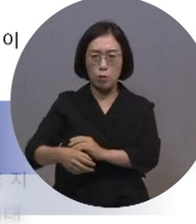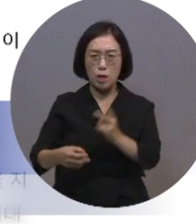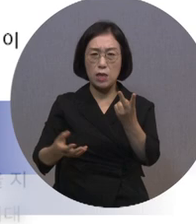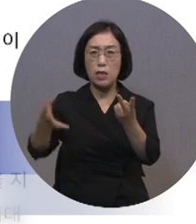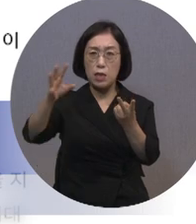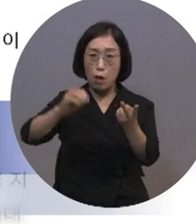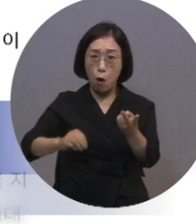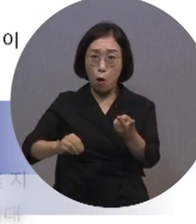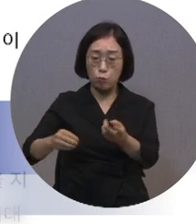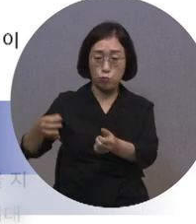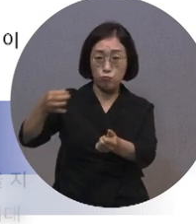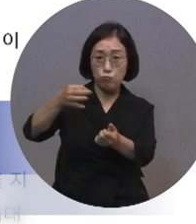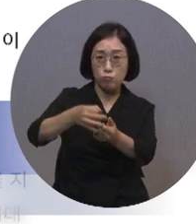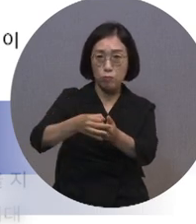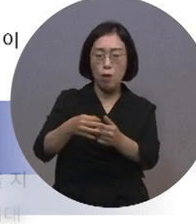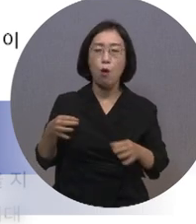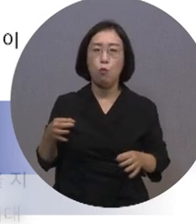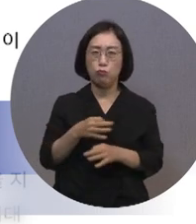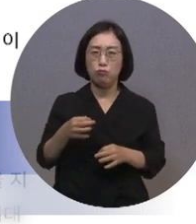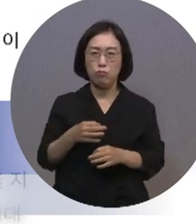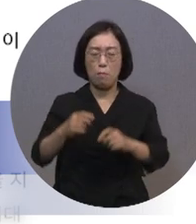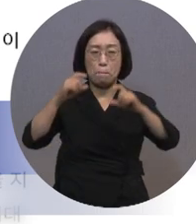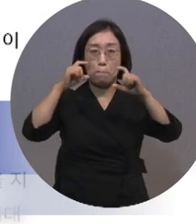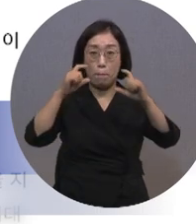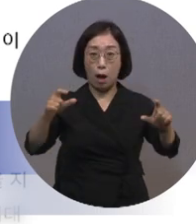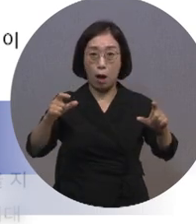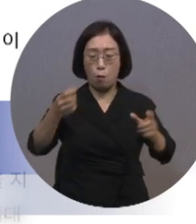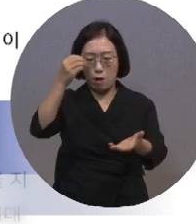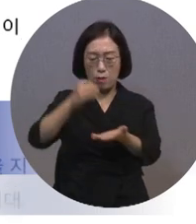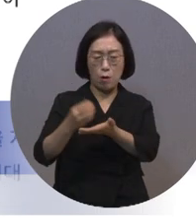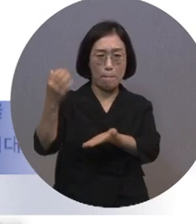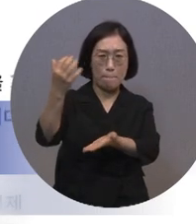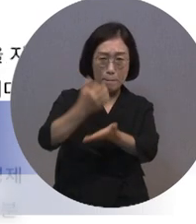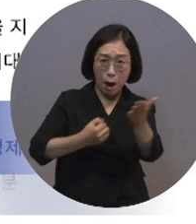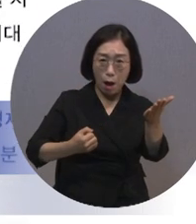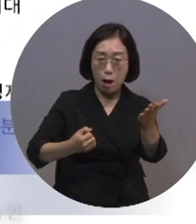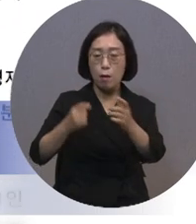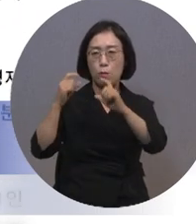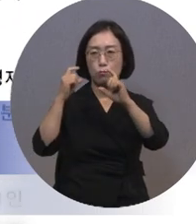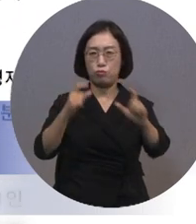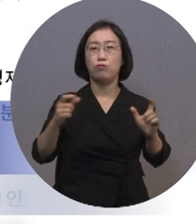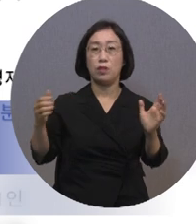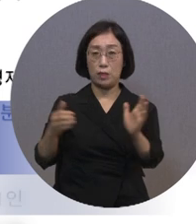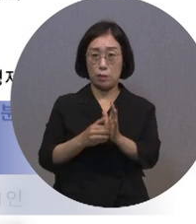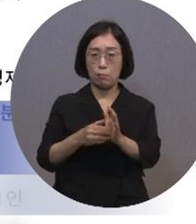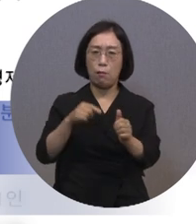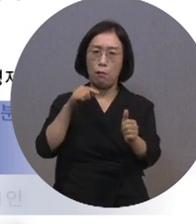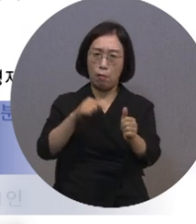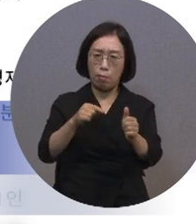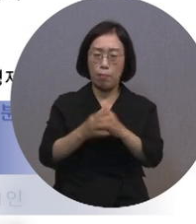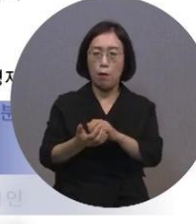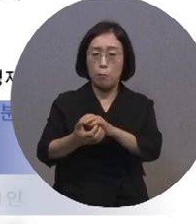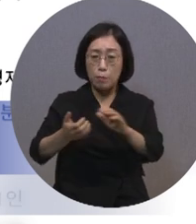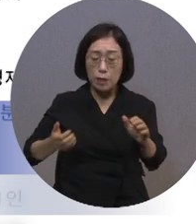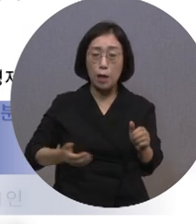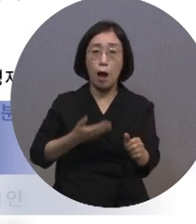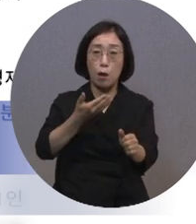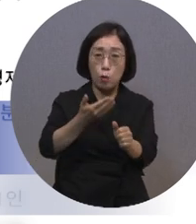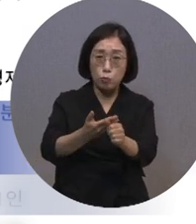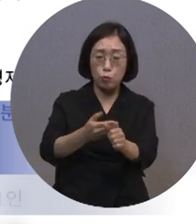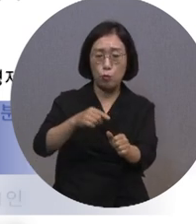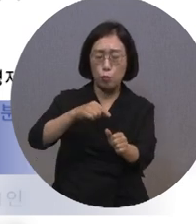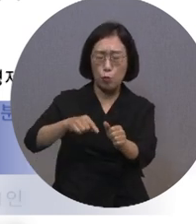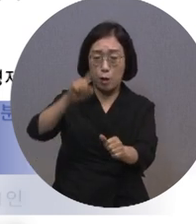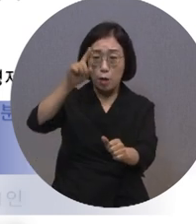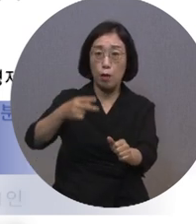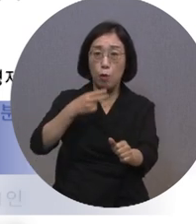급여를이 부정 수급으로 판단하고 환수 조치를 통보했습니다 한 시련은 사전 안내나 교육 없이 이루진